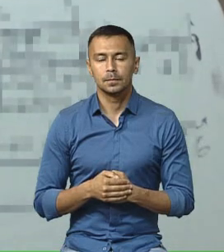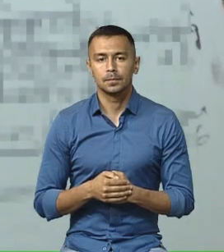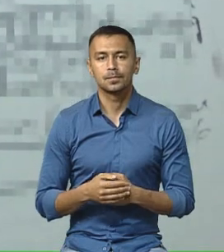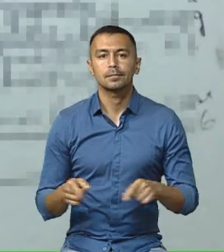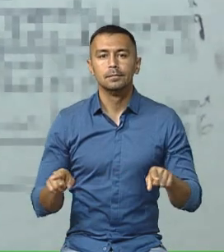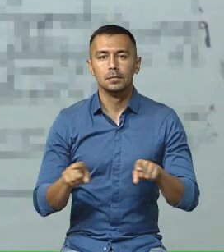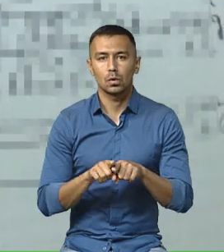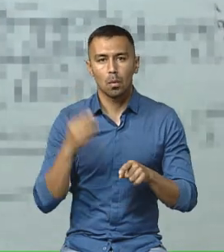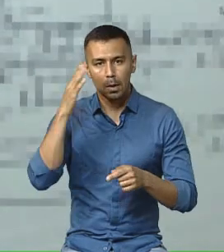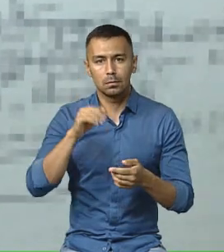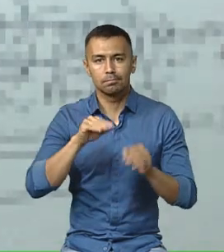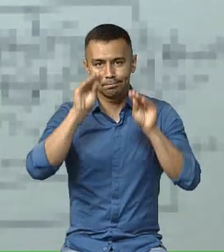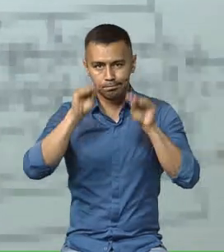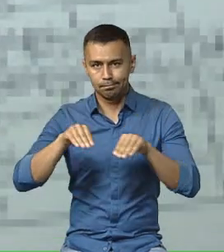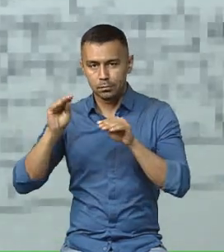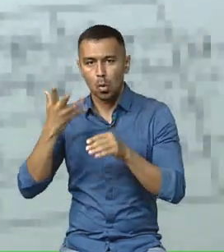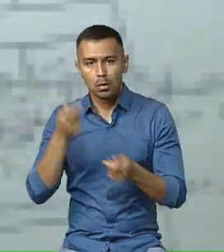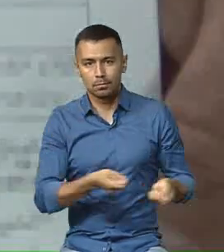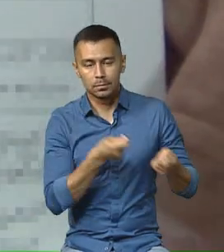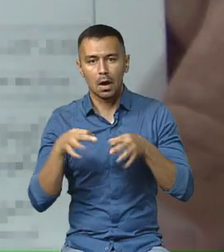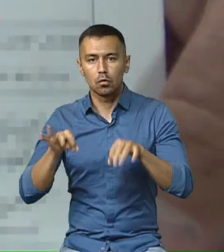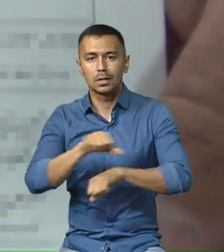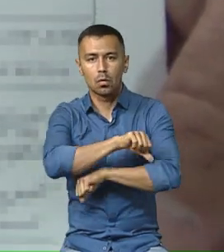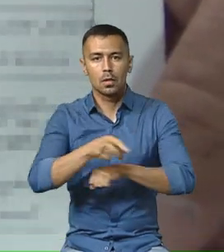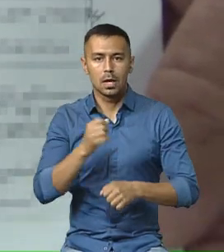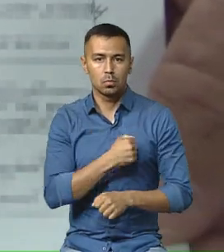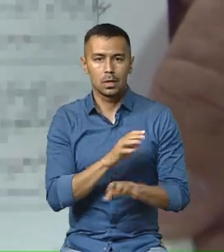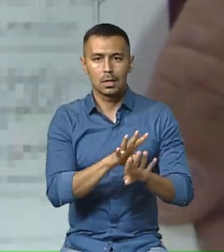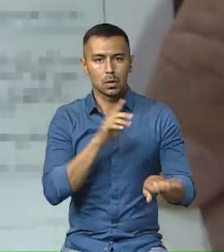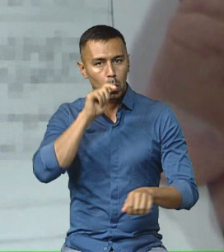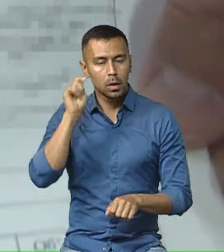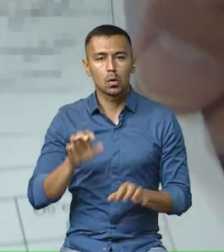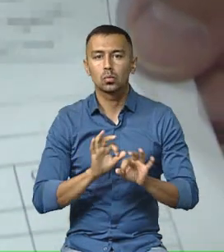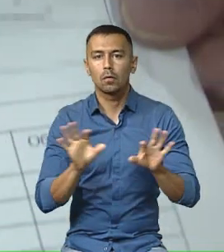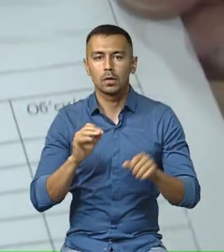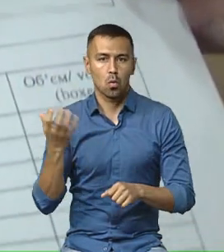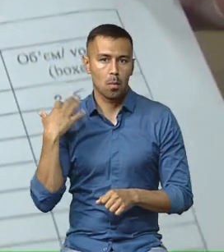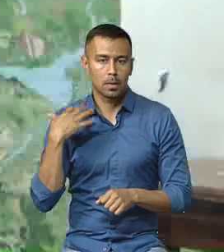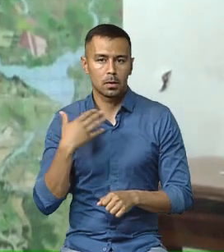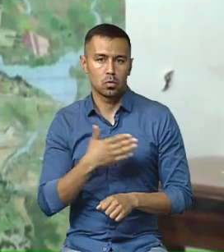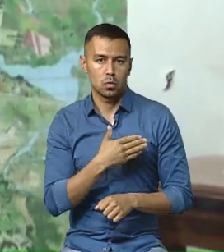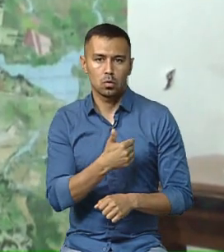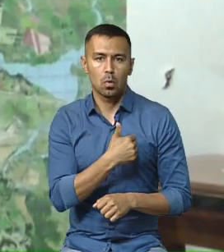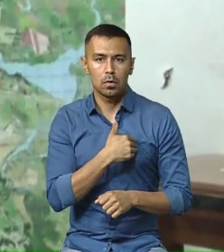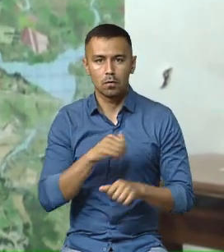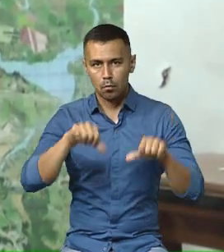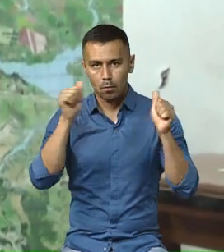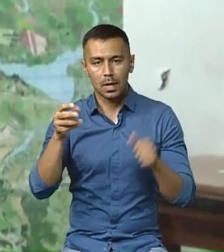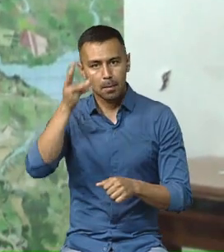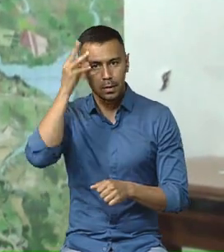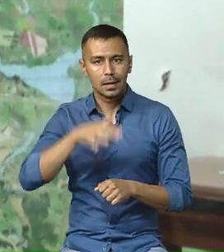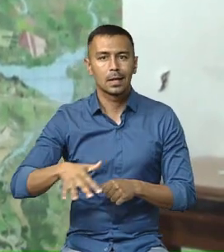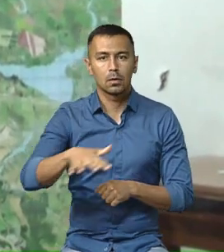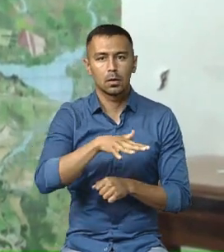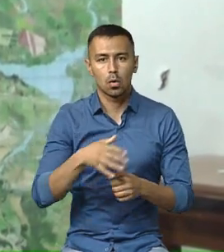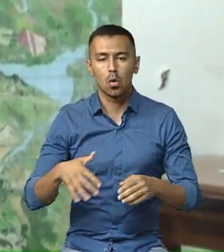Таку митну декларацію заповняють при ввезенні авто з-за кордону для Збройних сил України, розповідає командир добровольчого формування Хмельницької